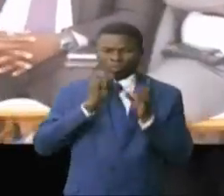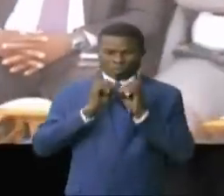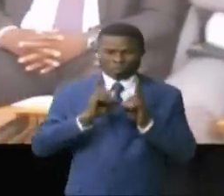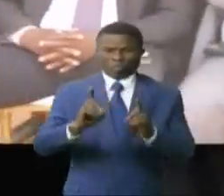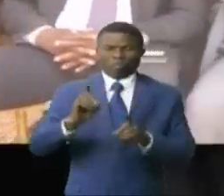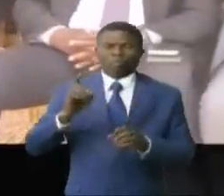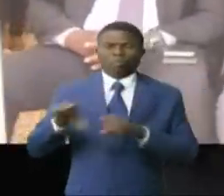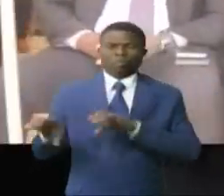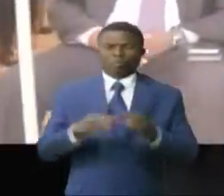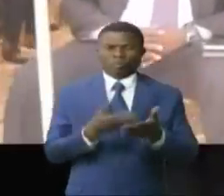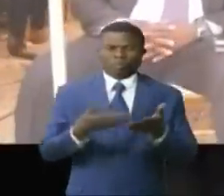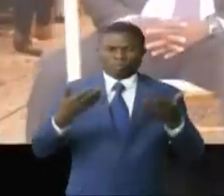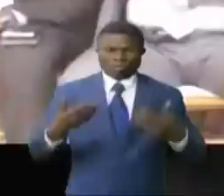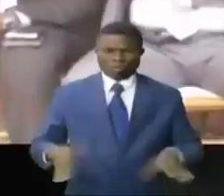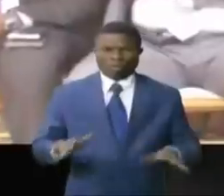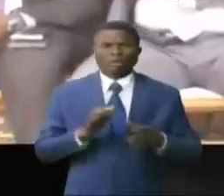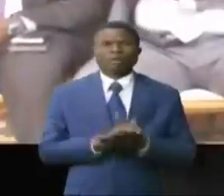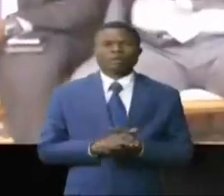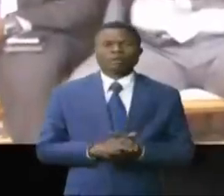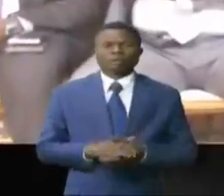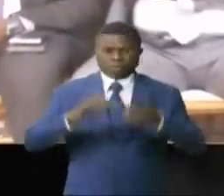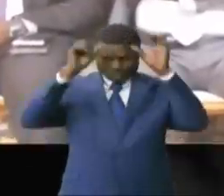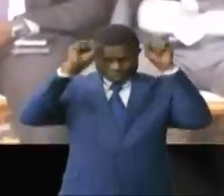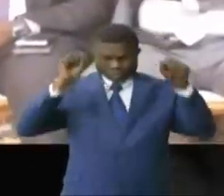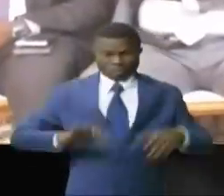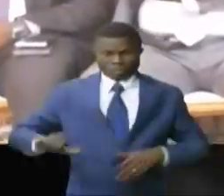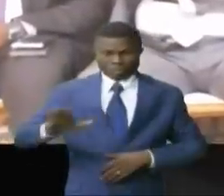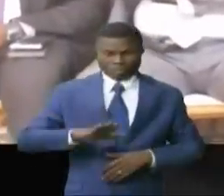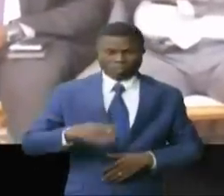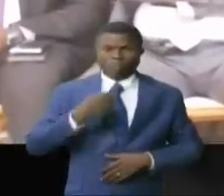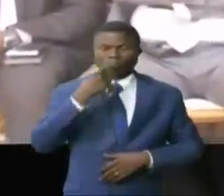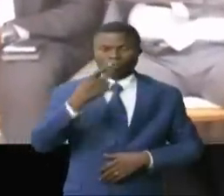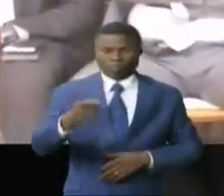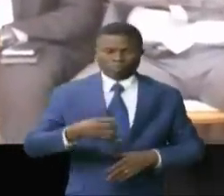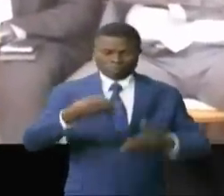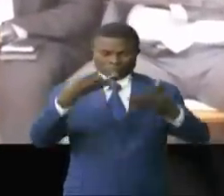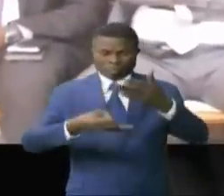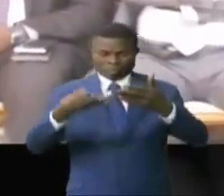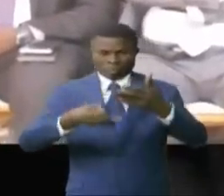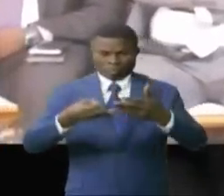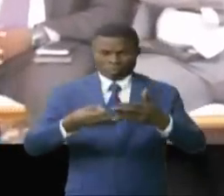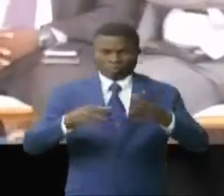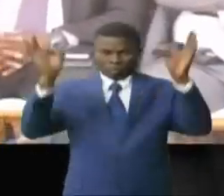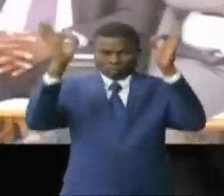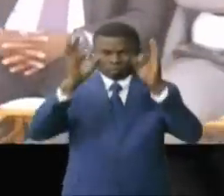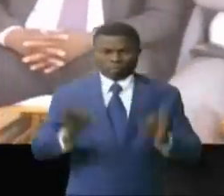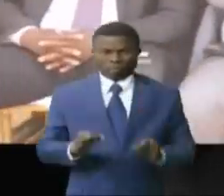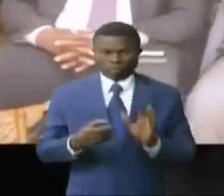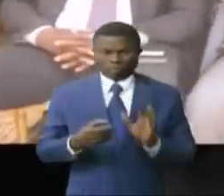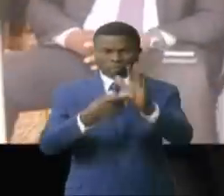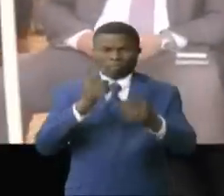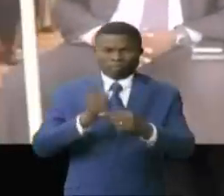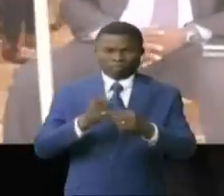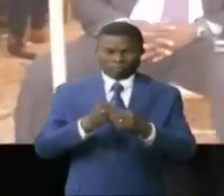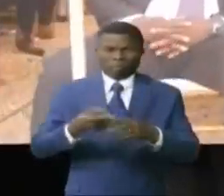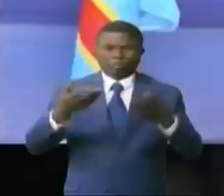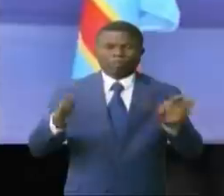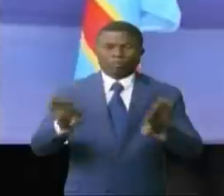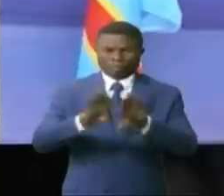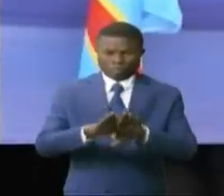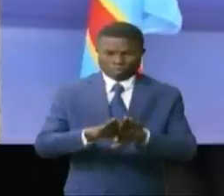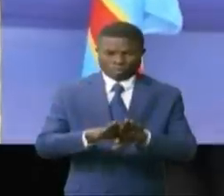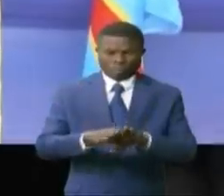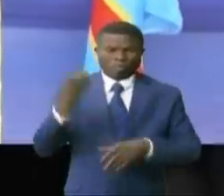des circonstances terminées, le chef de l'État a clôturé le 7e forum d'Expo Béton. Mesdames et